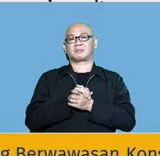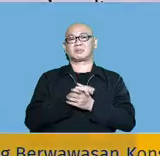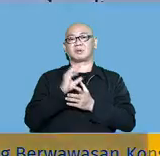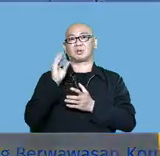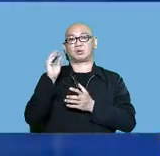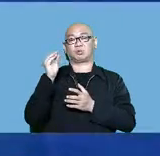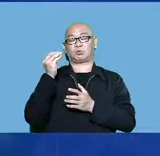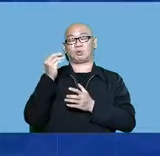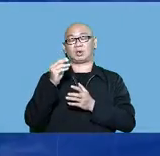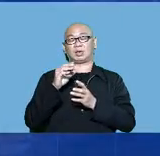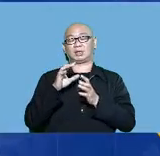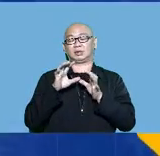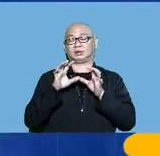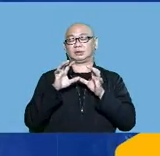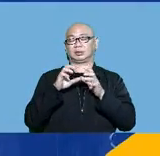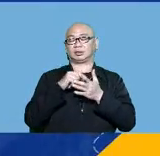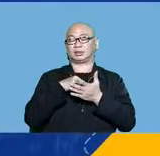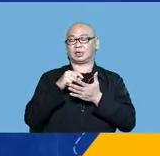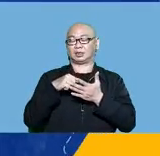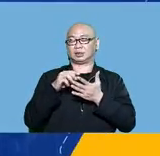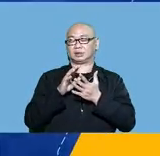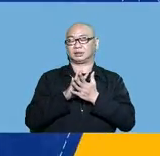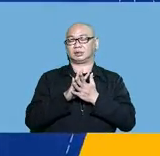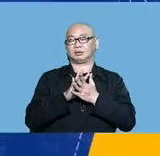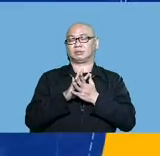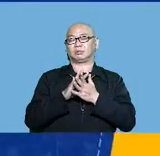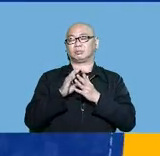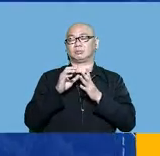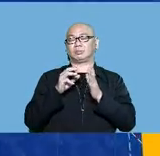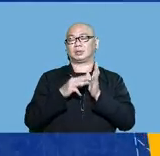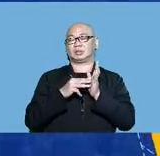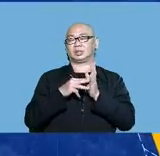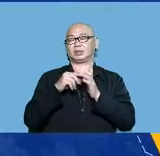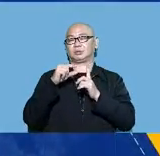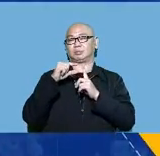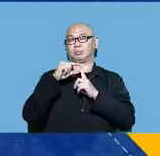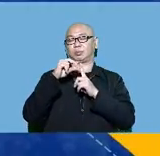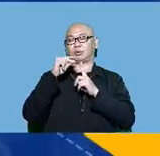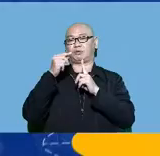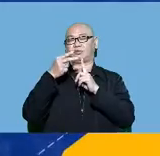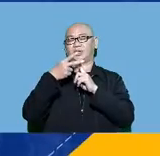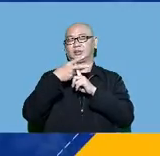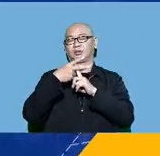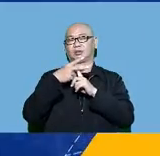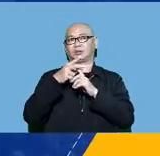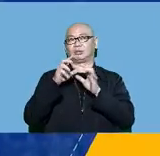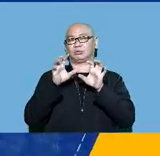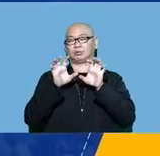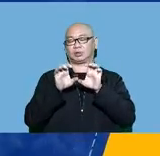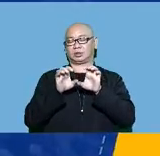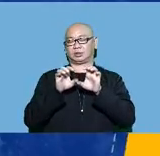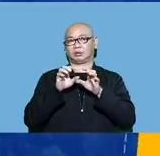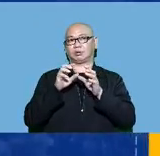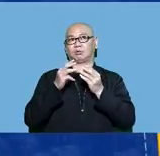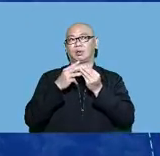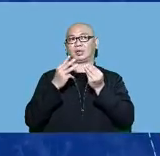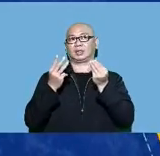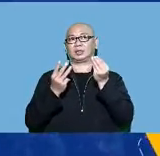Ketua, Sekretaris dan anggota Majelis Profesor Universitas Negeri Semarang, para Wakil